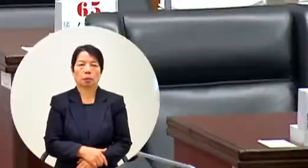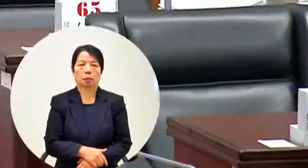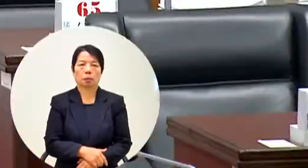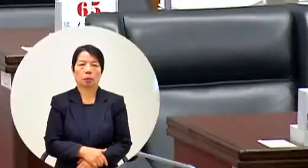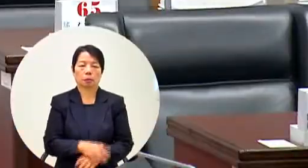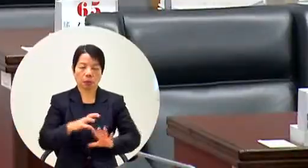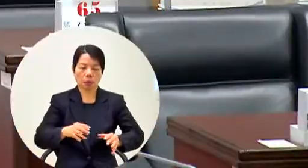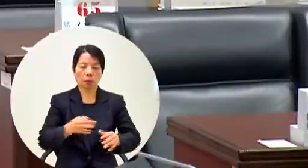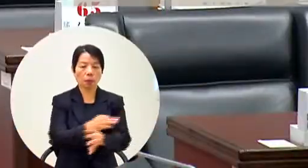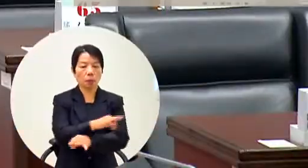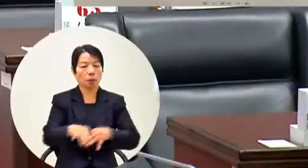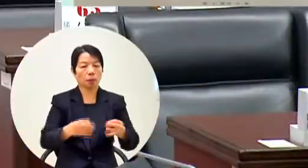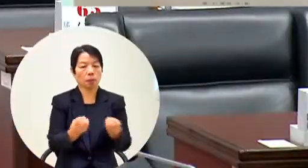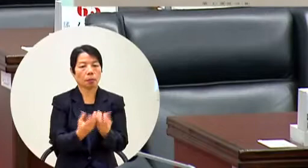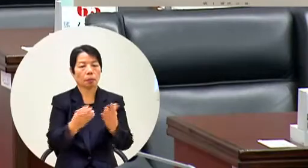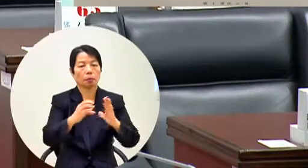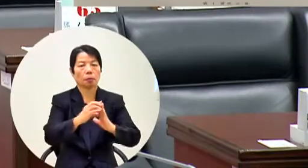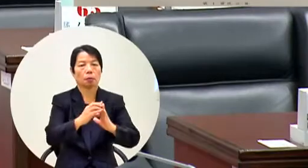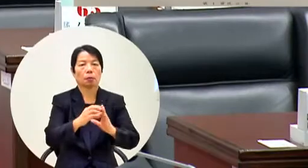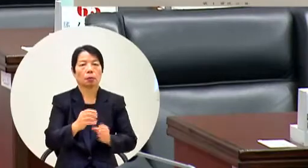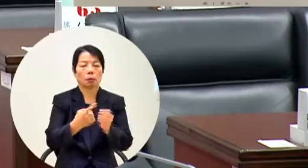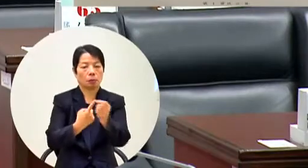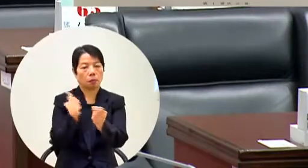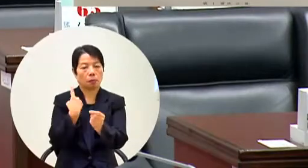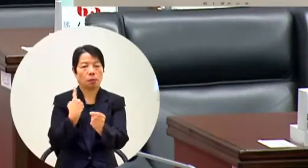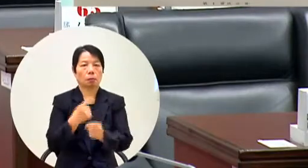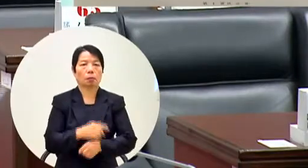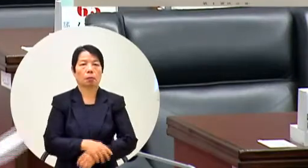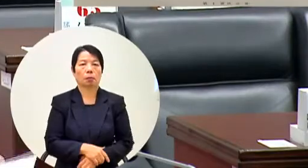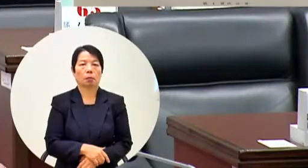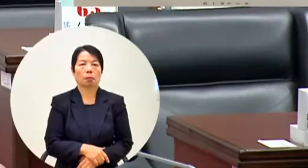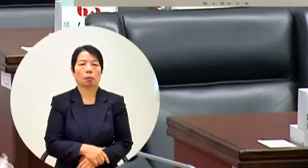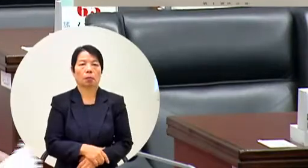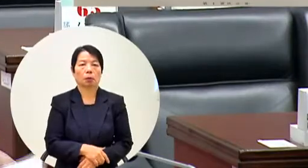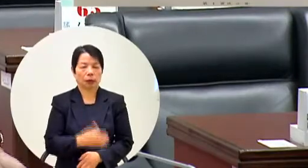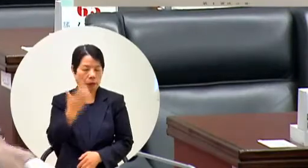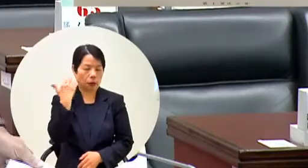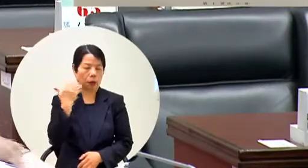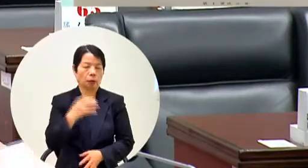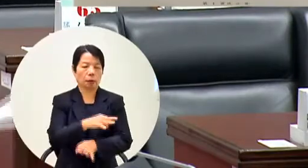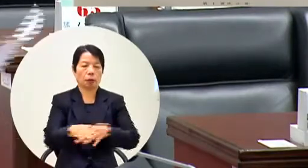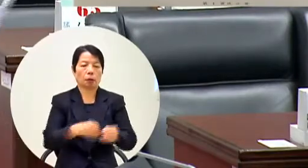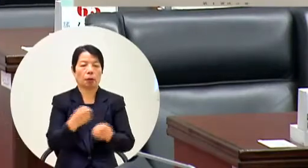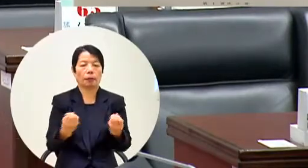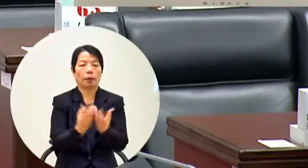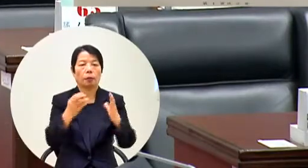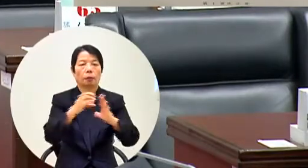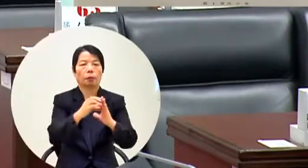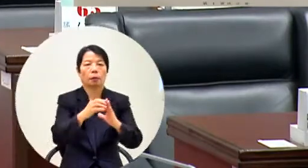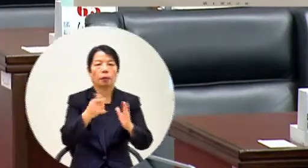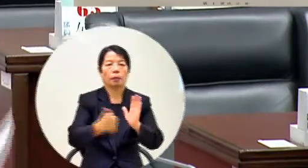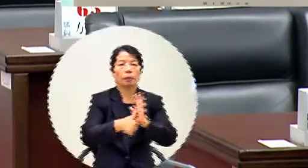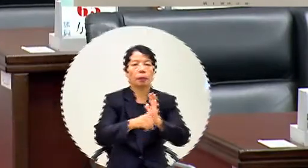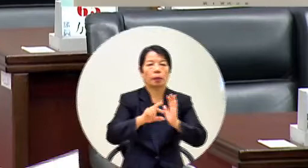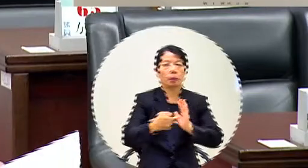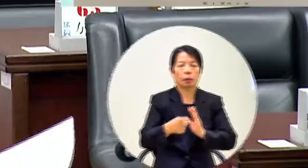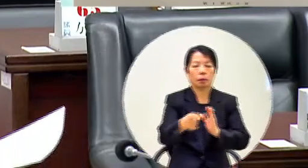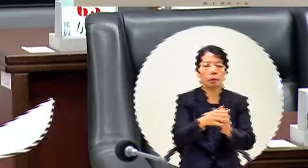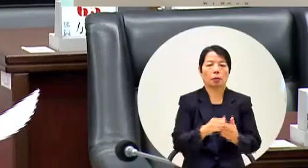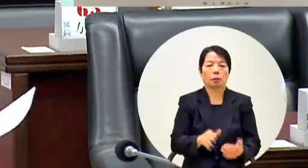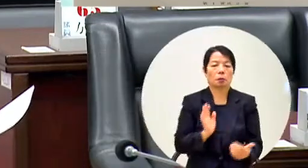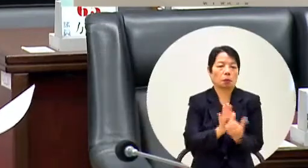警法局，去年进前的警法局，我甲号一个名，叫做妨碍经济发展